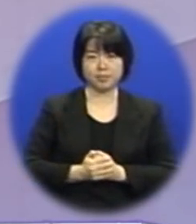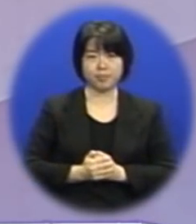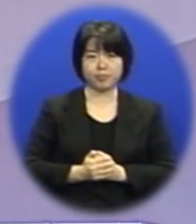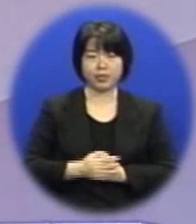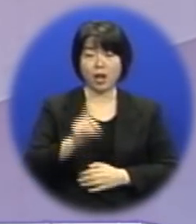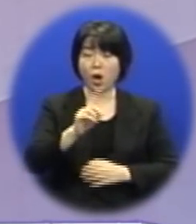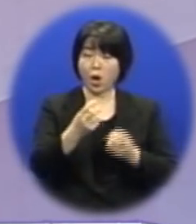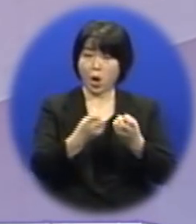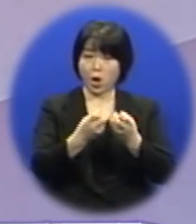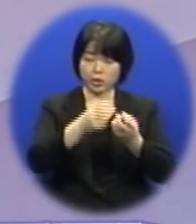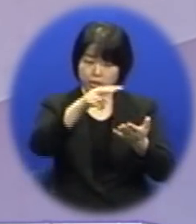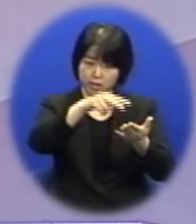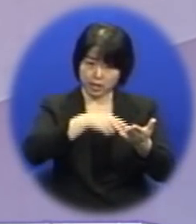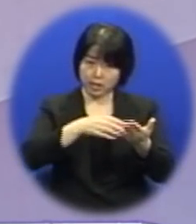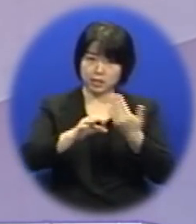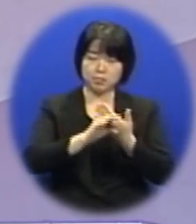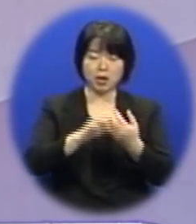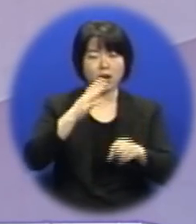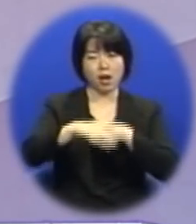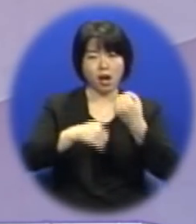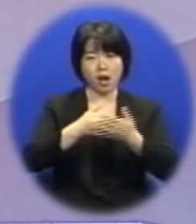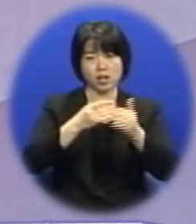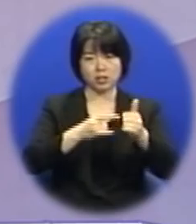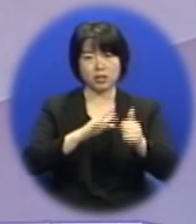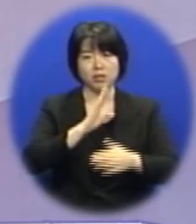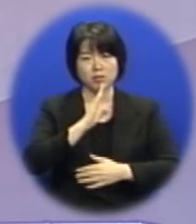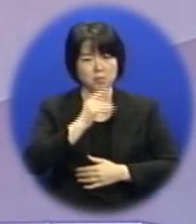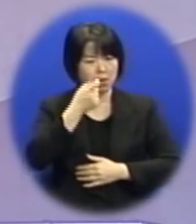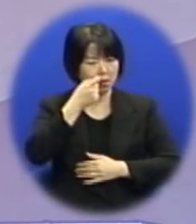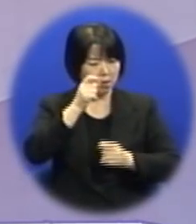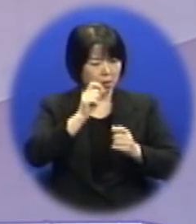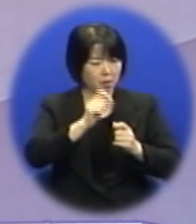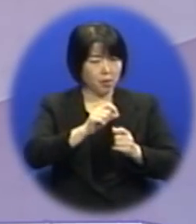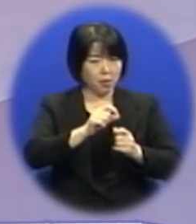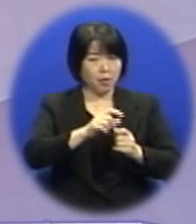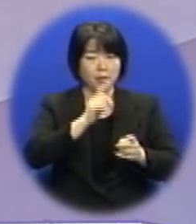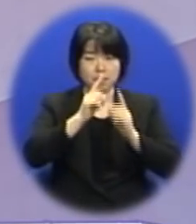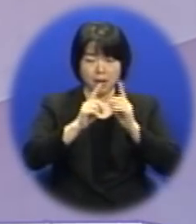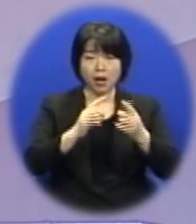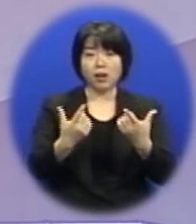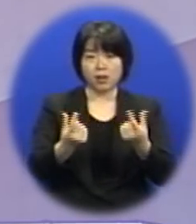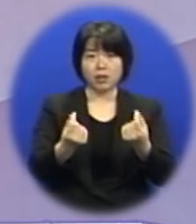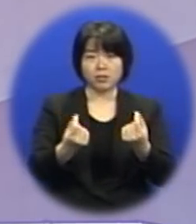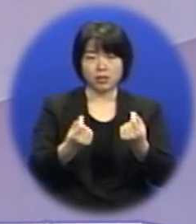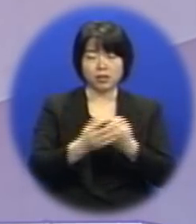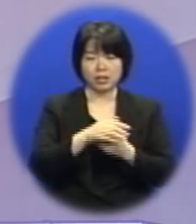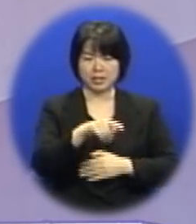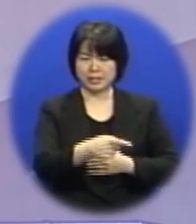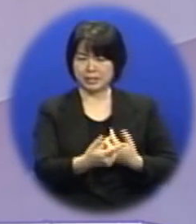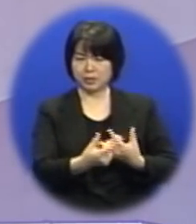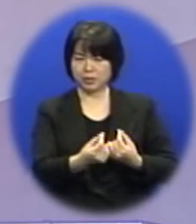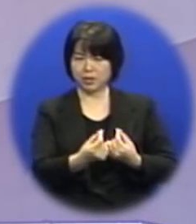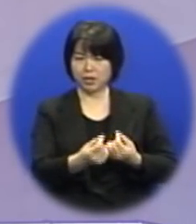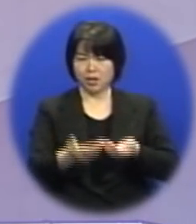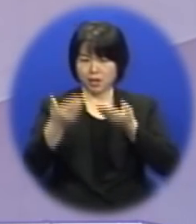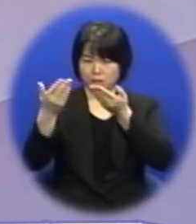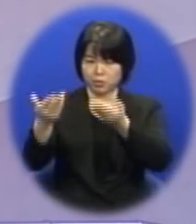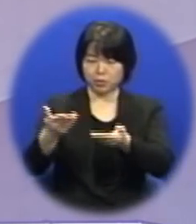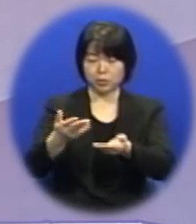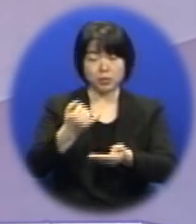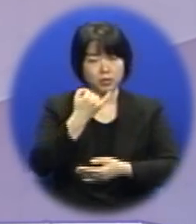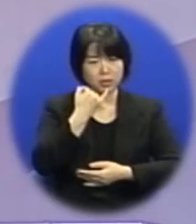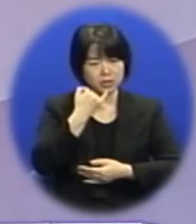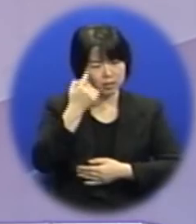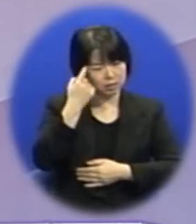어떻게 읽으면 하나님에게 정말 모욕적인 언사고 이렇게 해도 되나 싶을